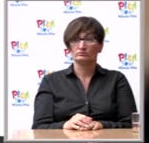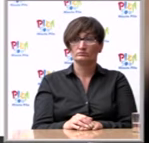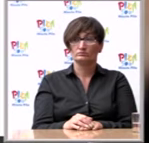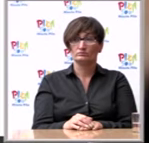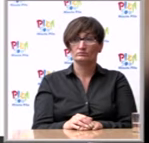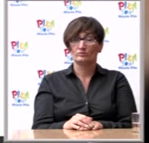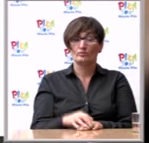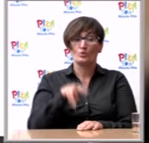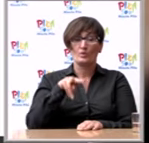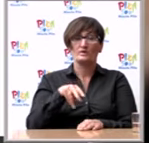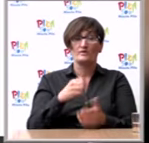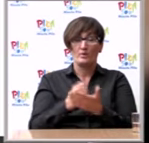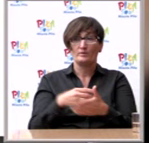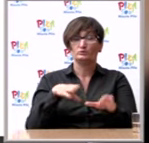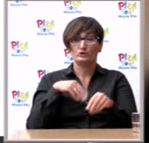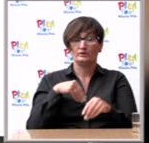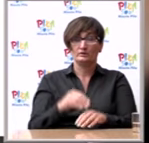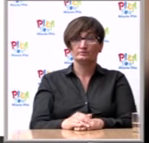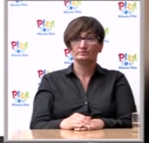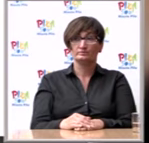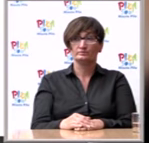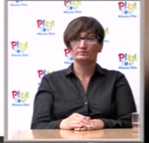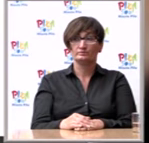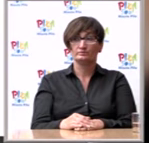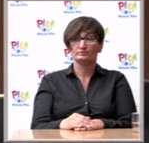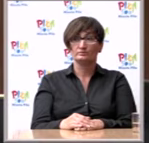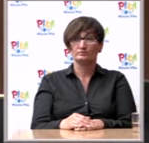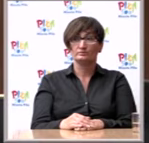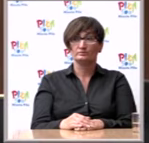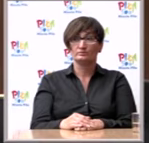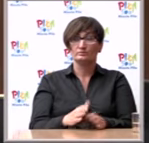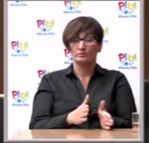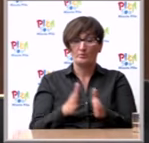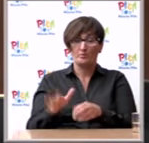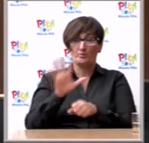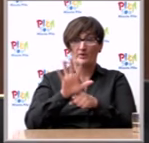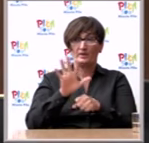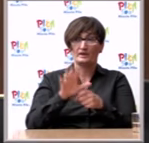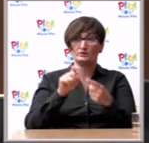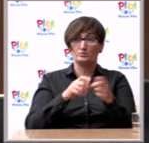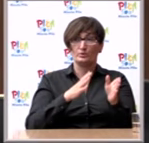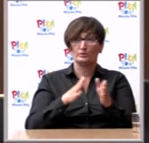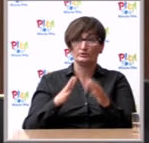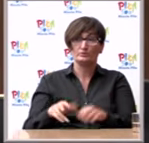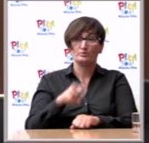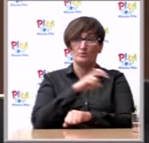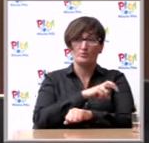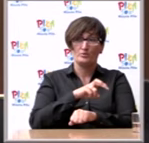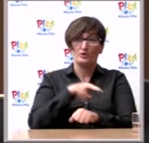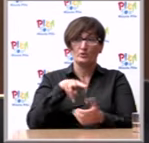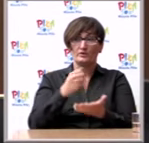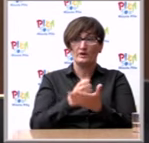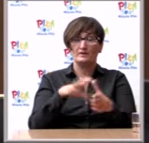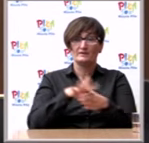Stwierdzam, że uchwała została przyjęta jednomyślnie. A teraz 15 punkt porządku obrad. Jest to projekt uchwały w sprawie przystąpienia do